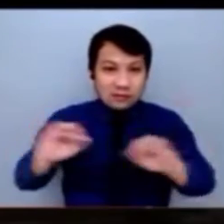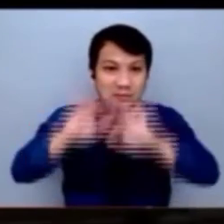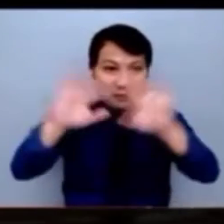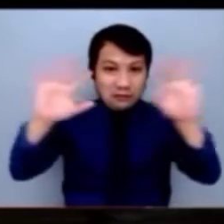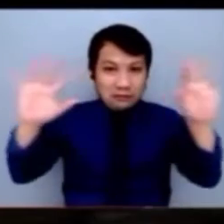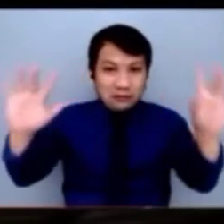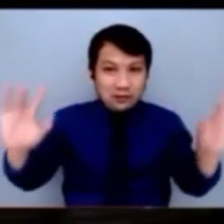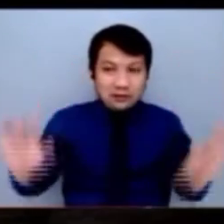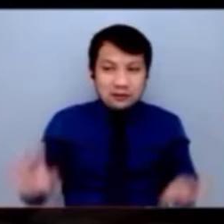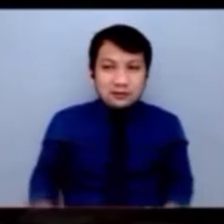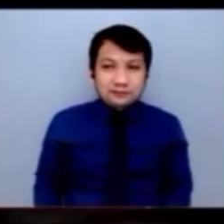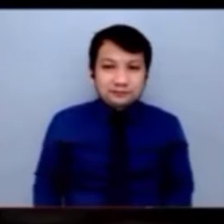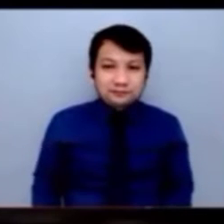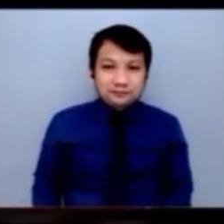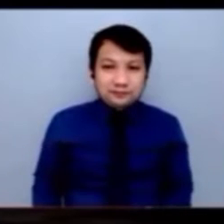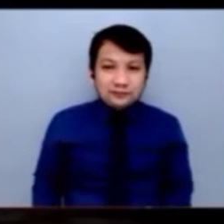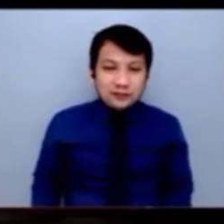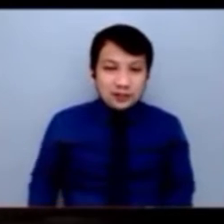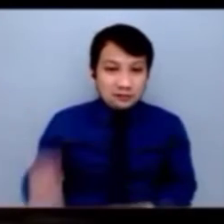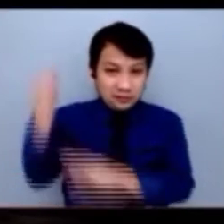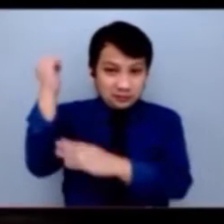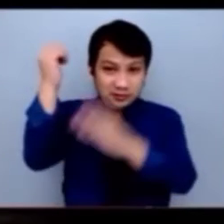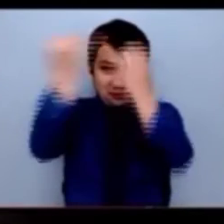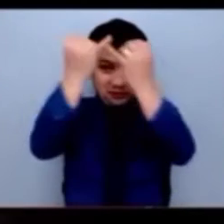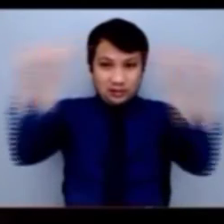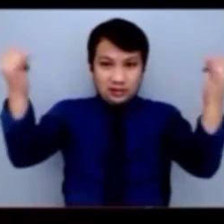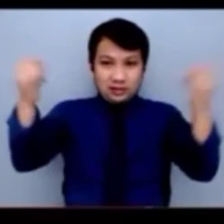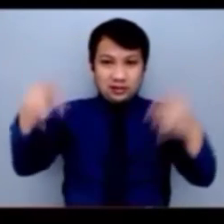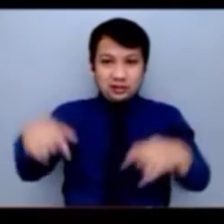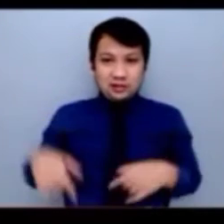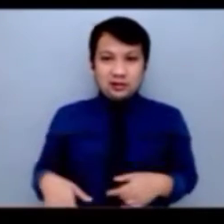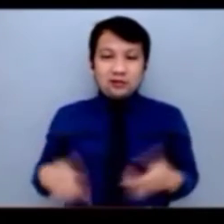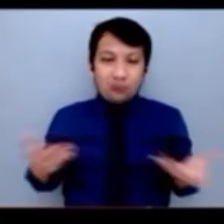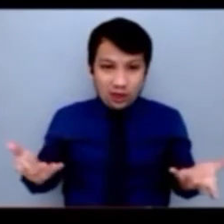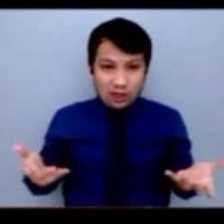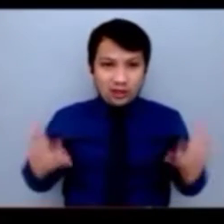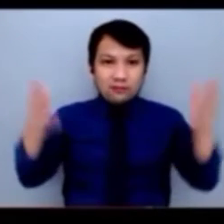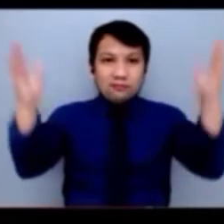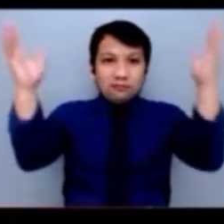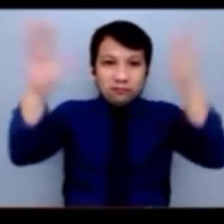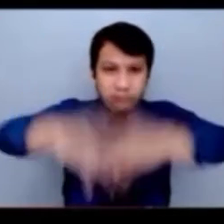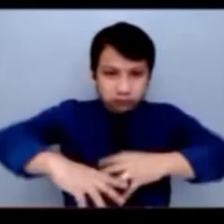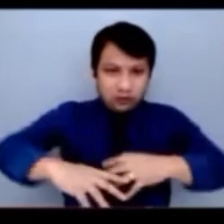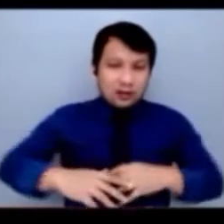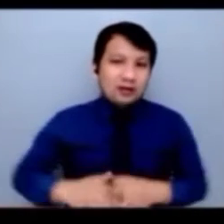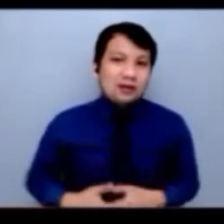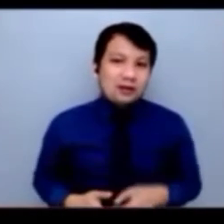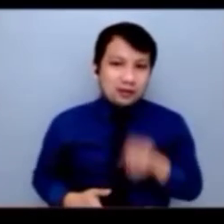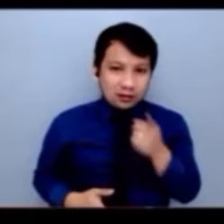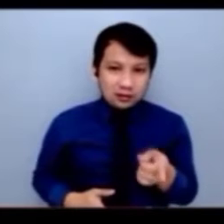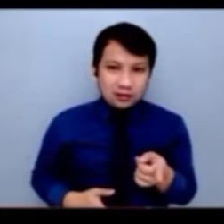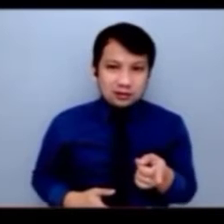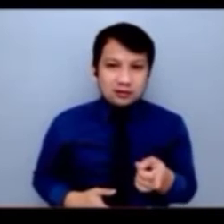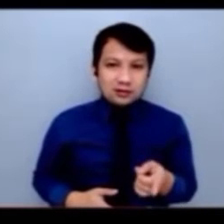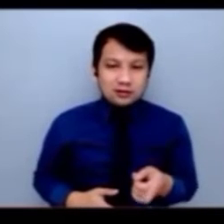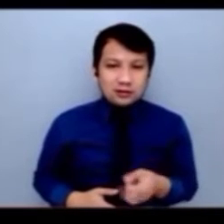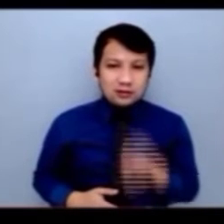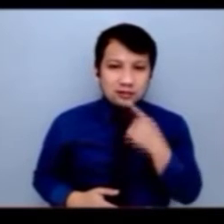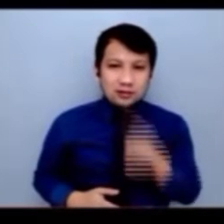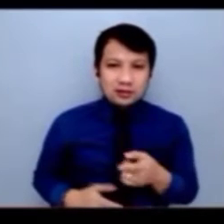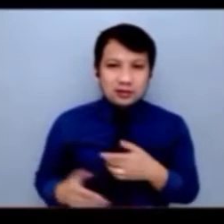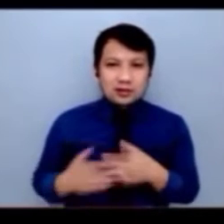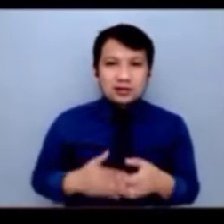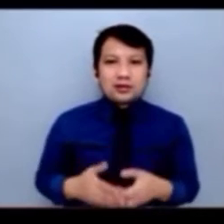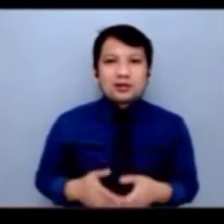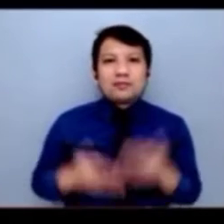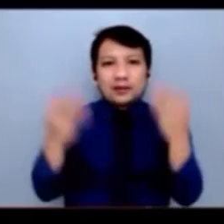natin ng poste ng kuryente. Pero karamihan sa mga poste ng kuryente dito, nagbagsakan na halos. At nakikita nyo rin dito, actually, hindi ko na kung nakikita nyo pa, no? Dahil nga, sobrang dilim